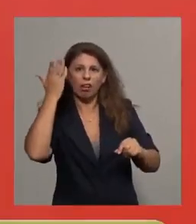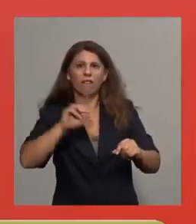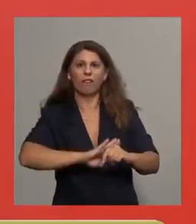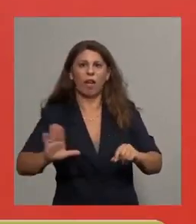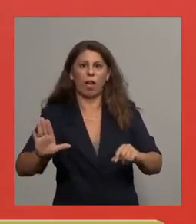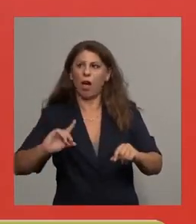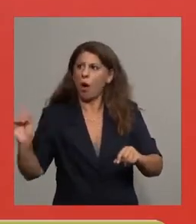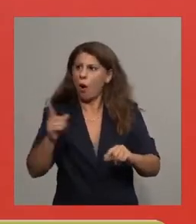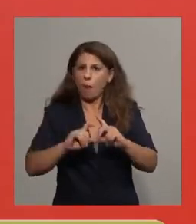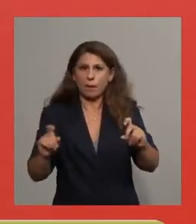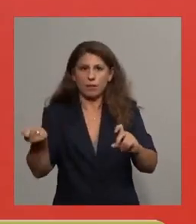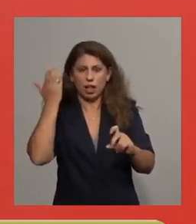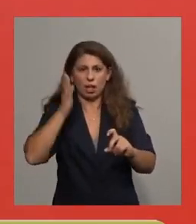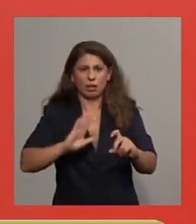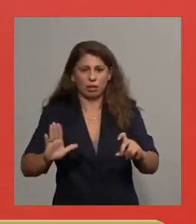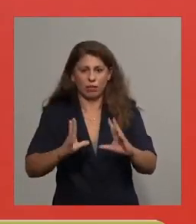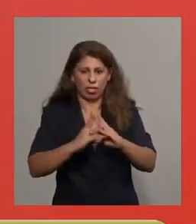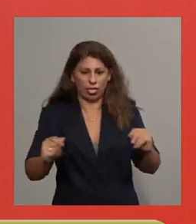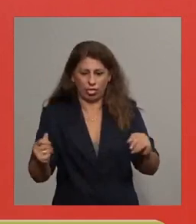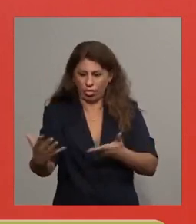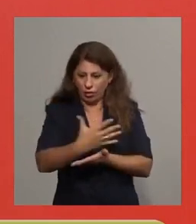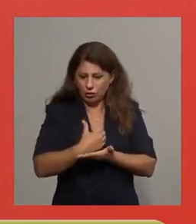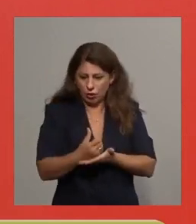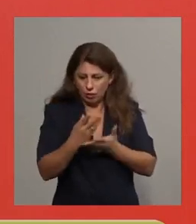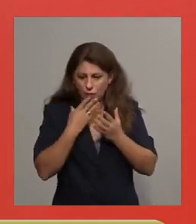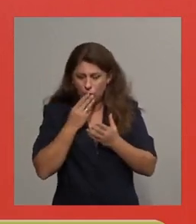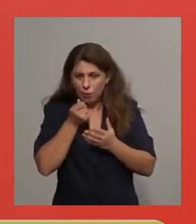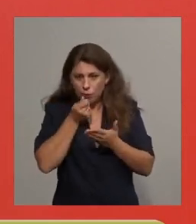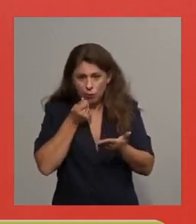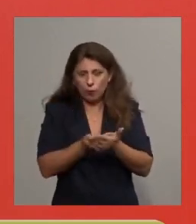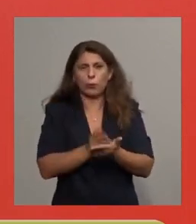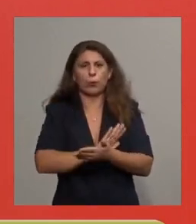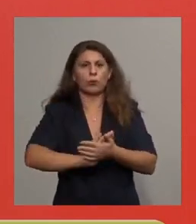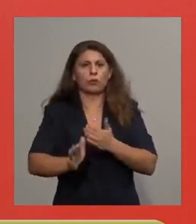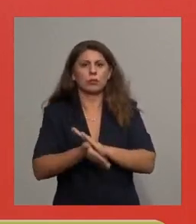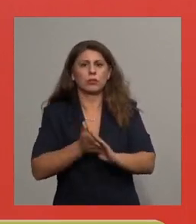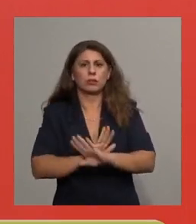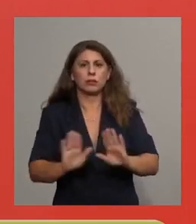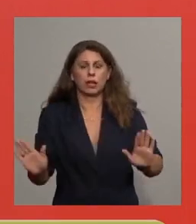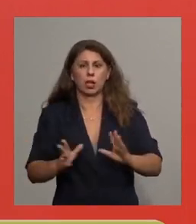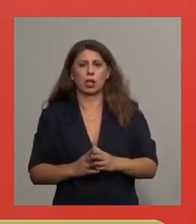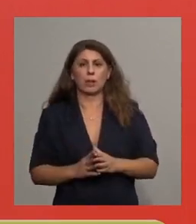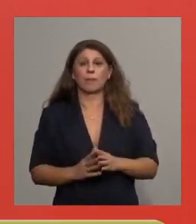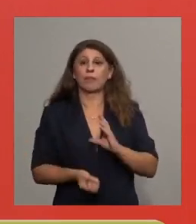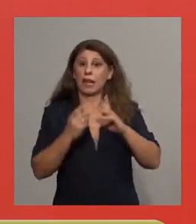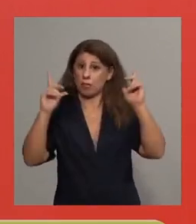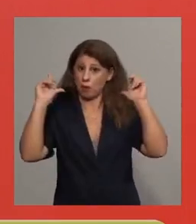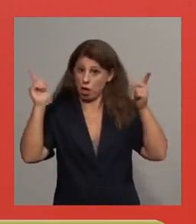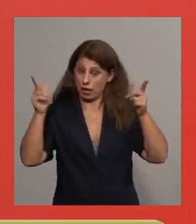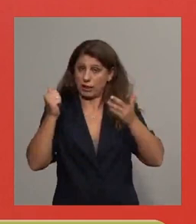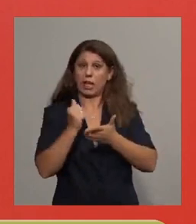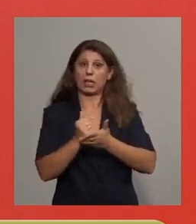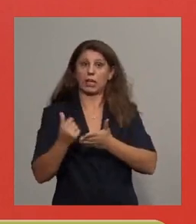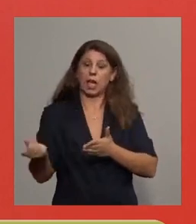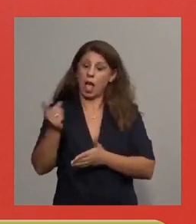Πρόκειται δηλαδή για τους πυλώνες της οικονομικής πολιτικής τόσο της Νέας Δημοκρατίας όσο και